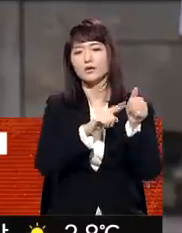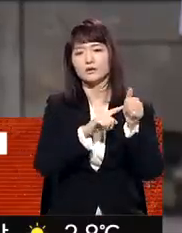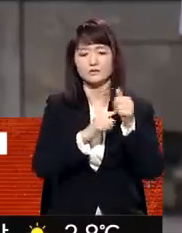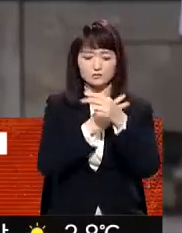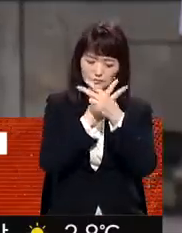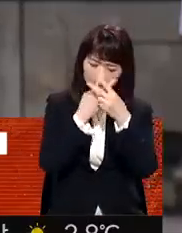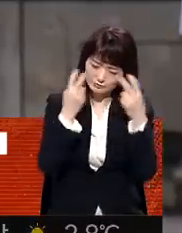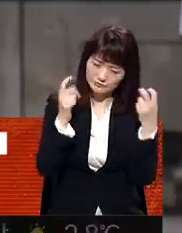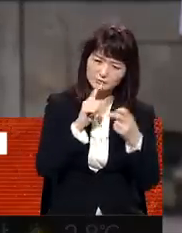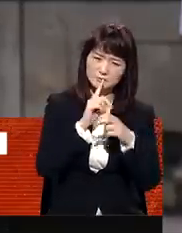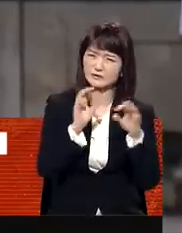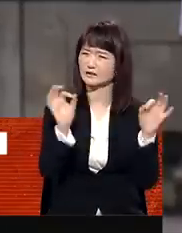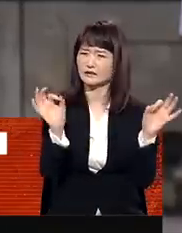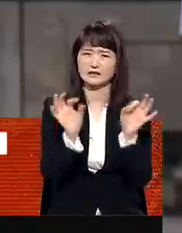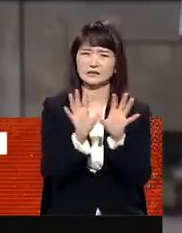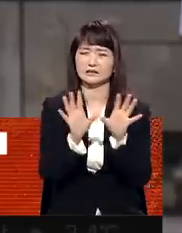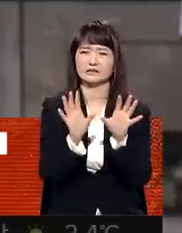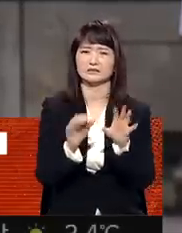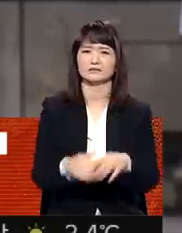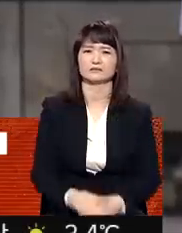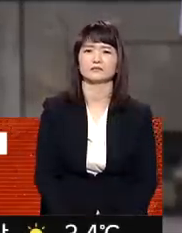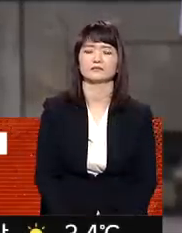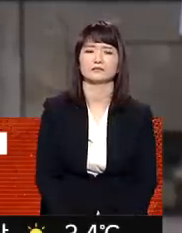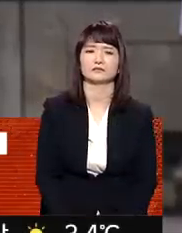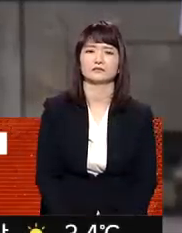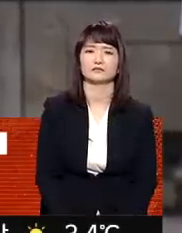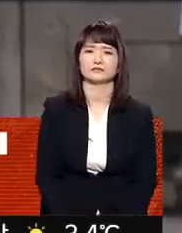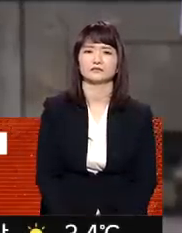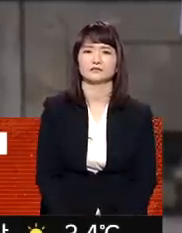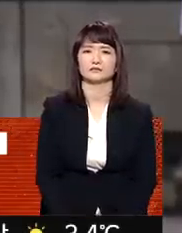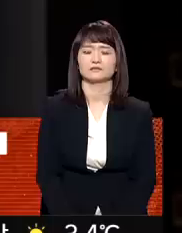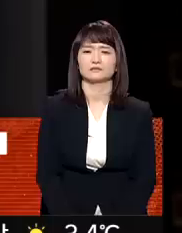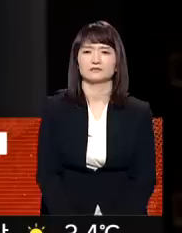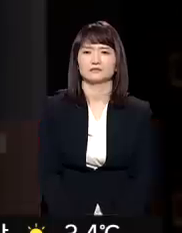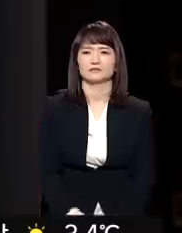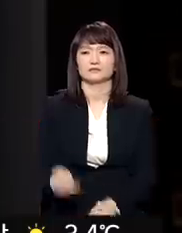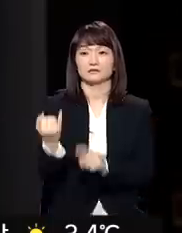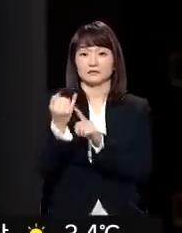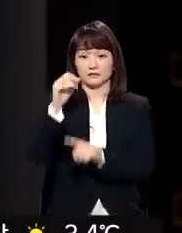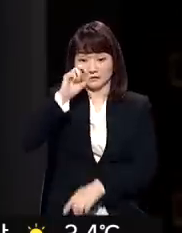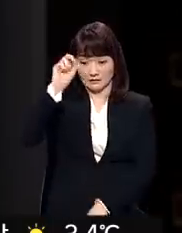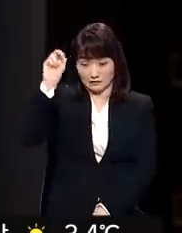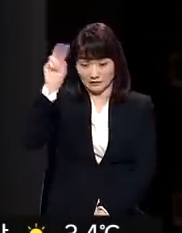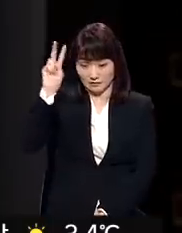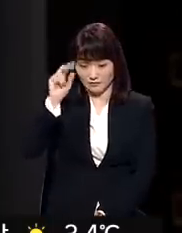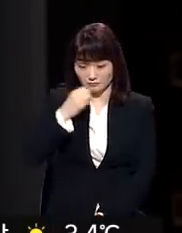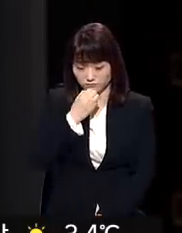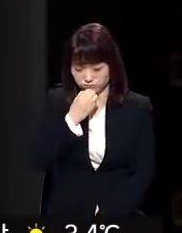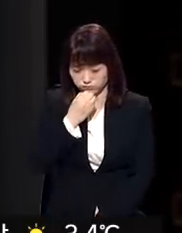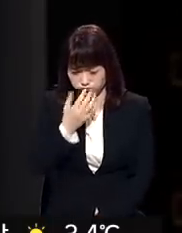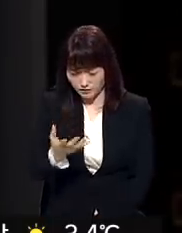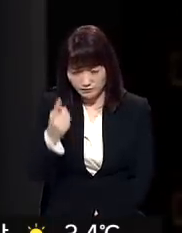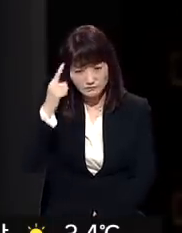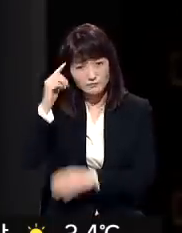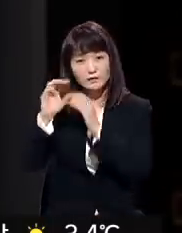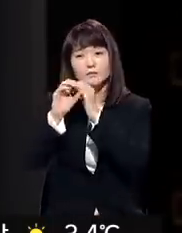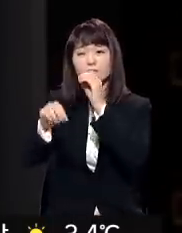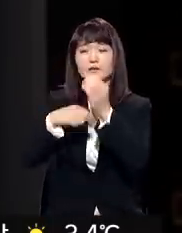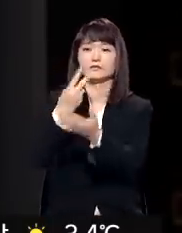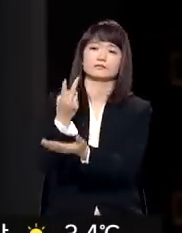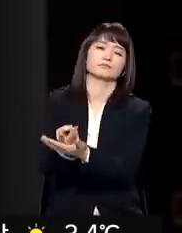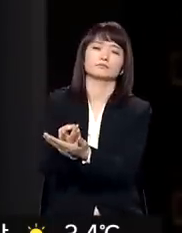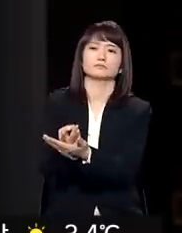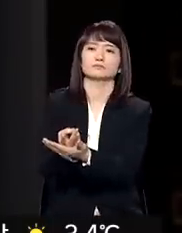좀 말도 안 되는 변명을 하고 있는 거죠 자 이제 구토를 갑자기 하고 여성의 의식을 잃고 쓰러졌으면 뭐